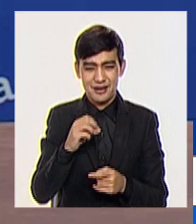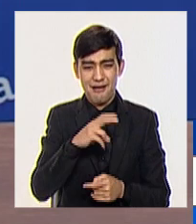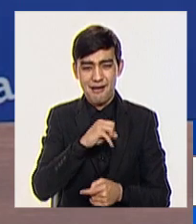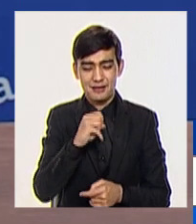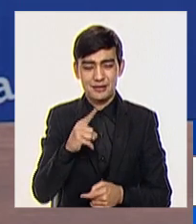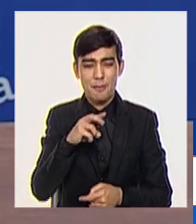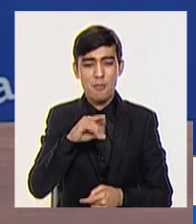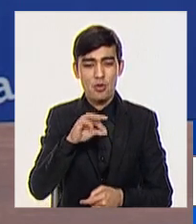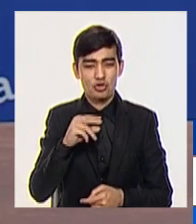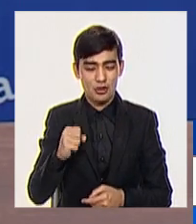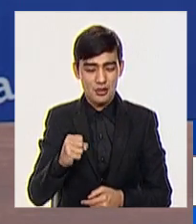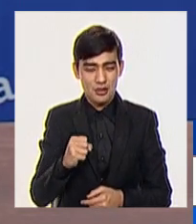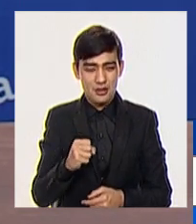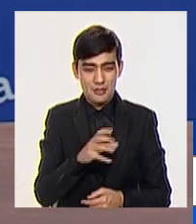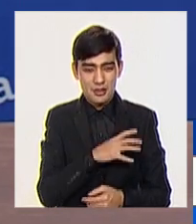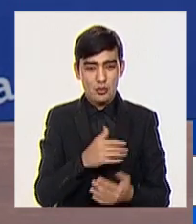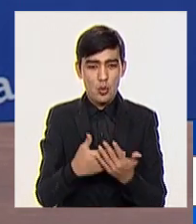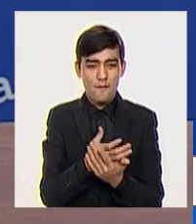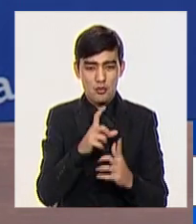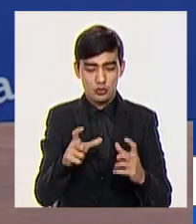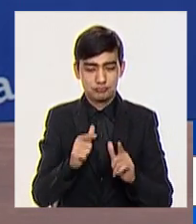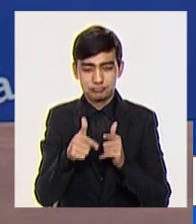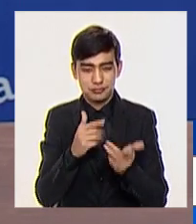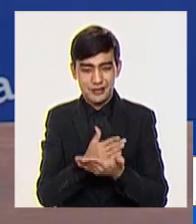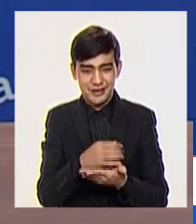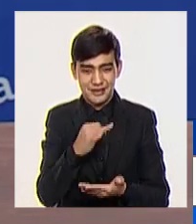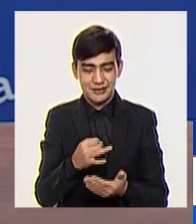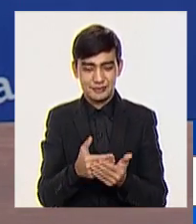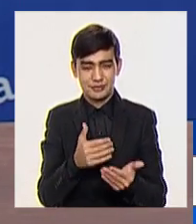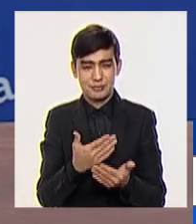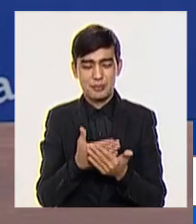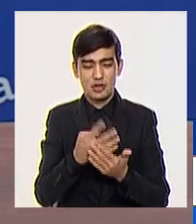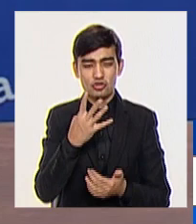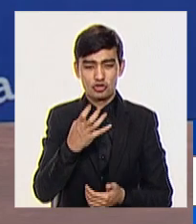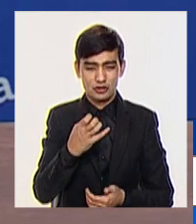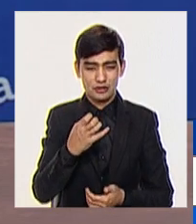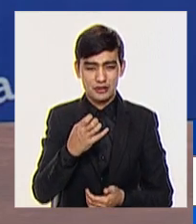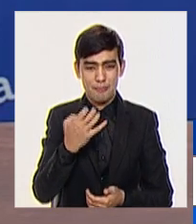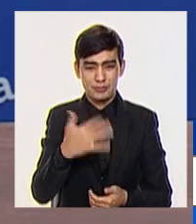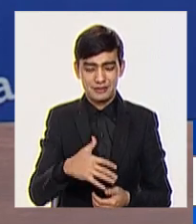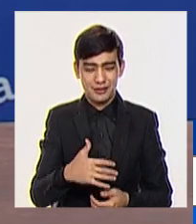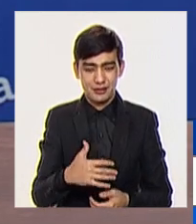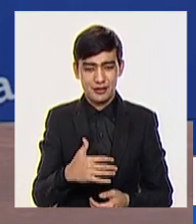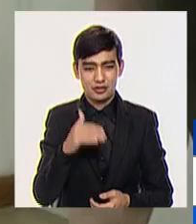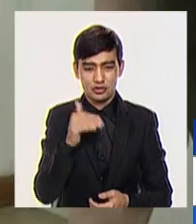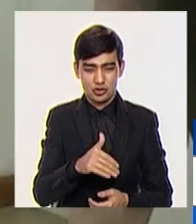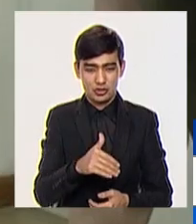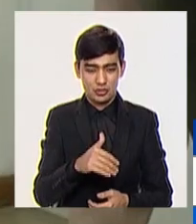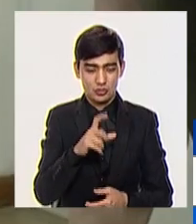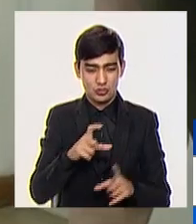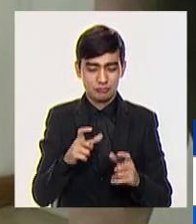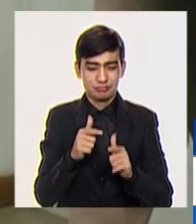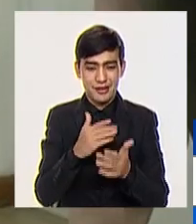Казпочта привлекла новых клиентов, порядком где-то это 400, более чем 450 тысяч.